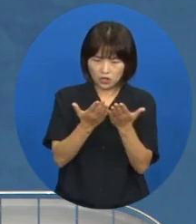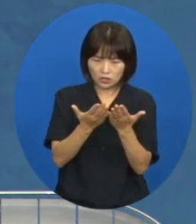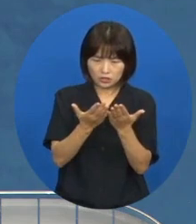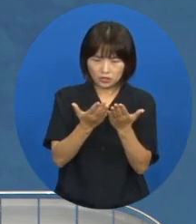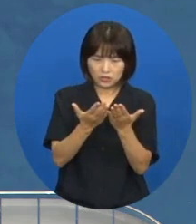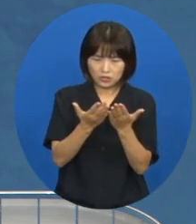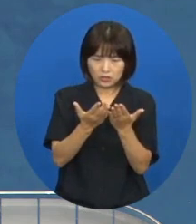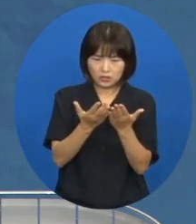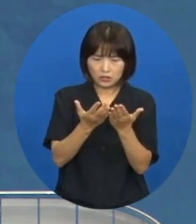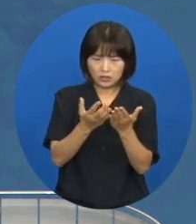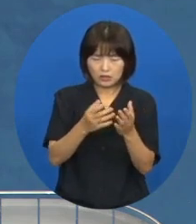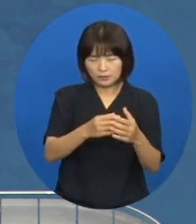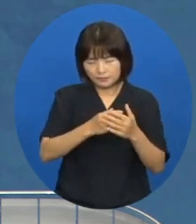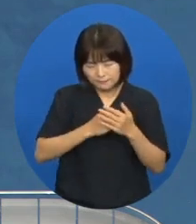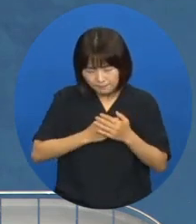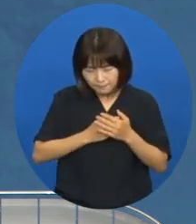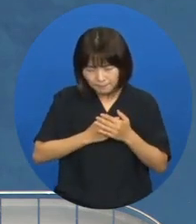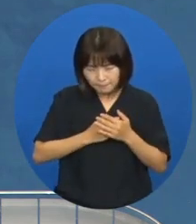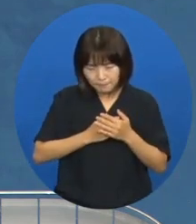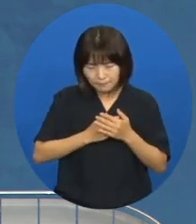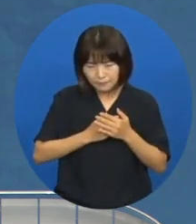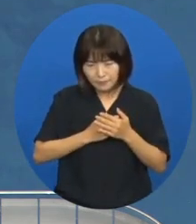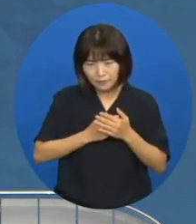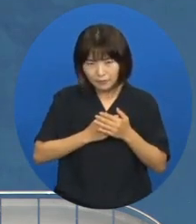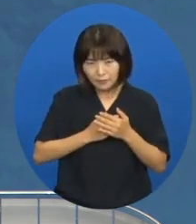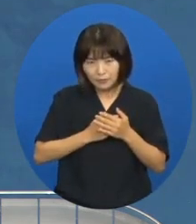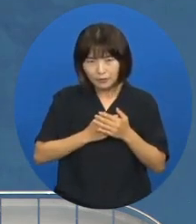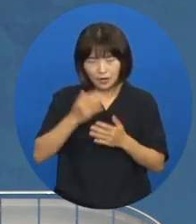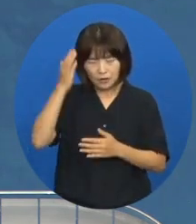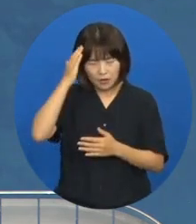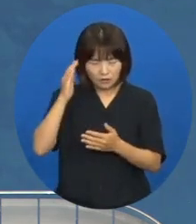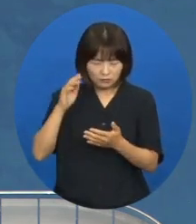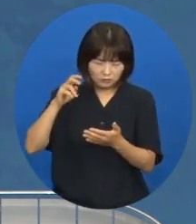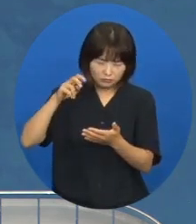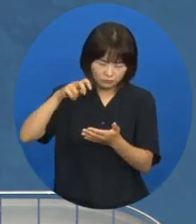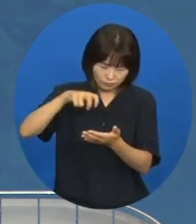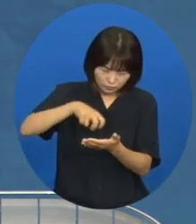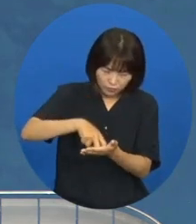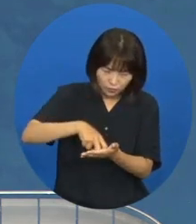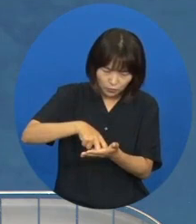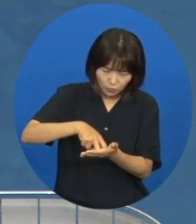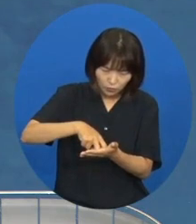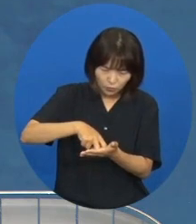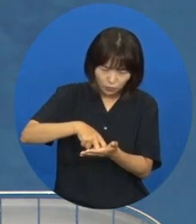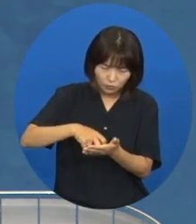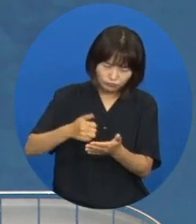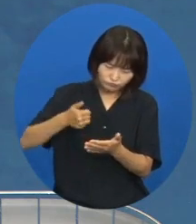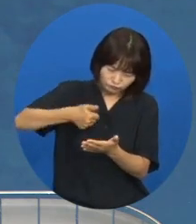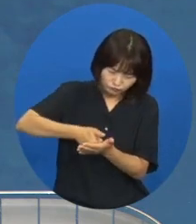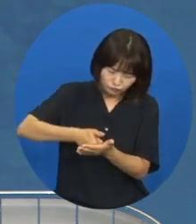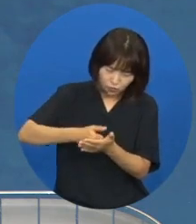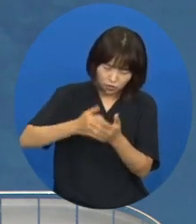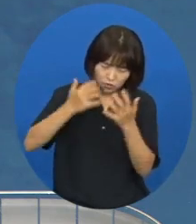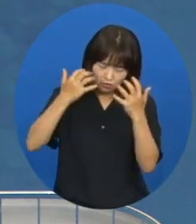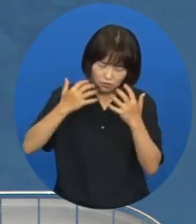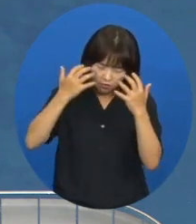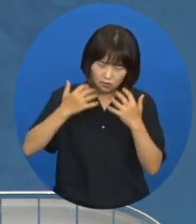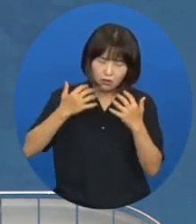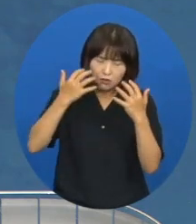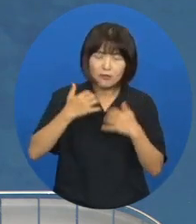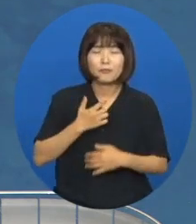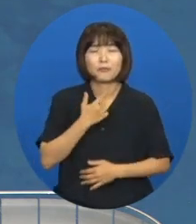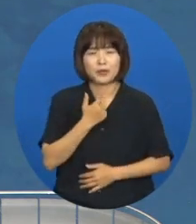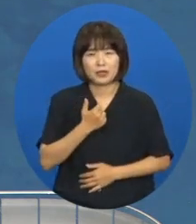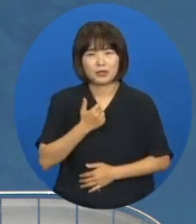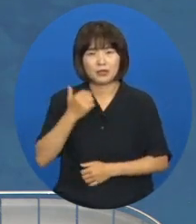부여잡고 머리를 땅바닥에 그냥 내려 꽂으면서 꼬꾸라져서 울었습니다.